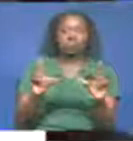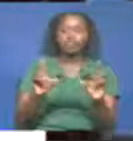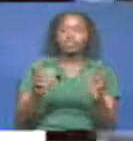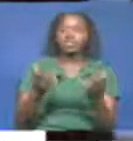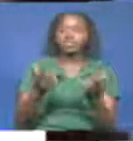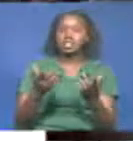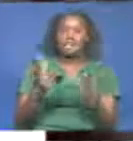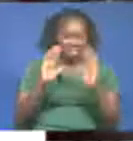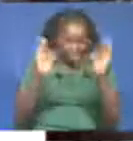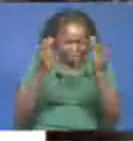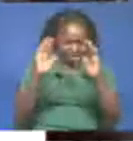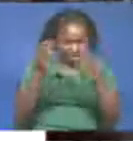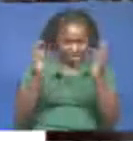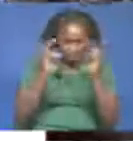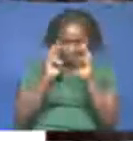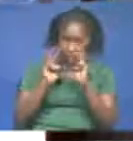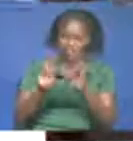hiyo.